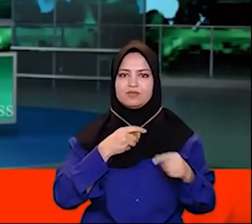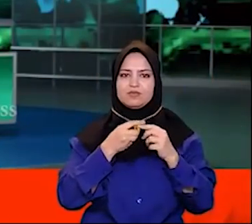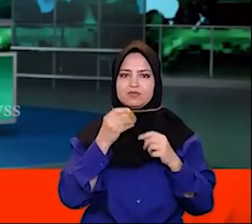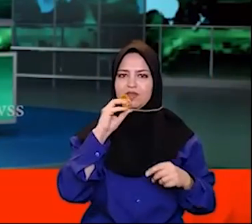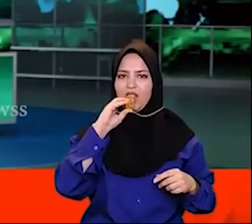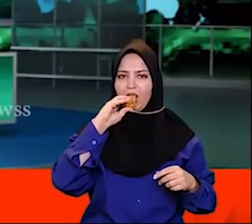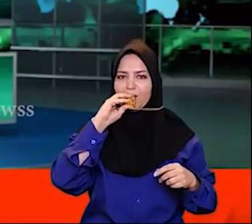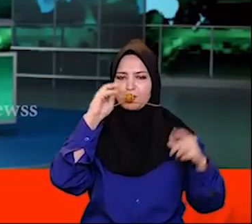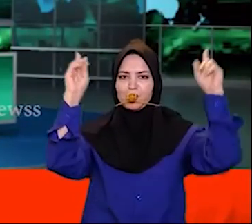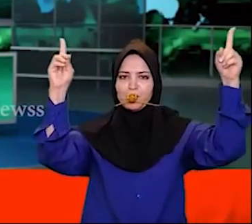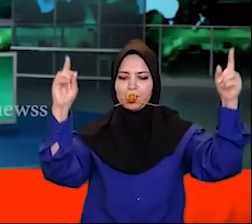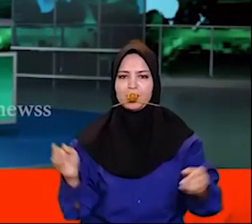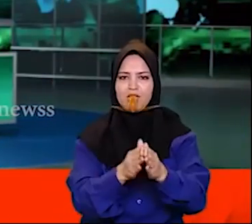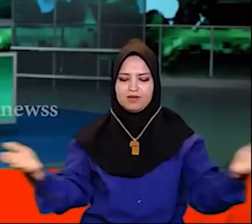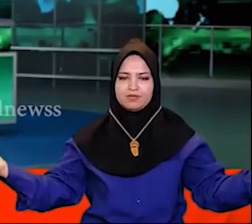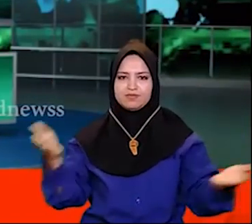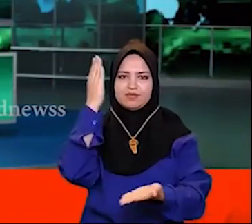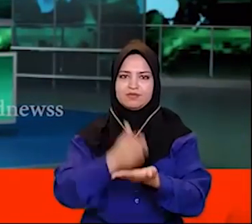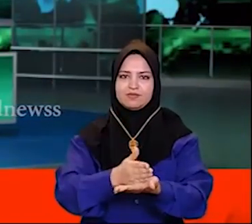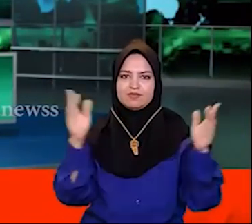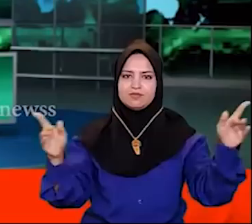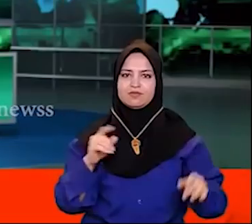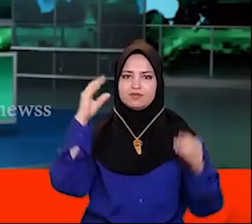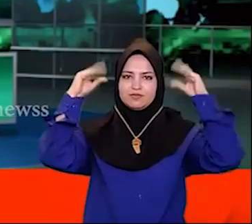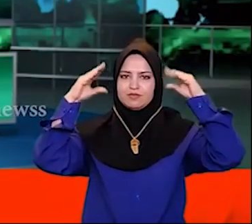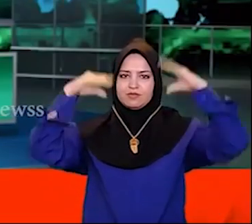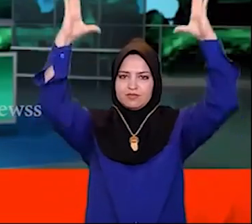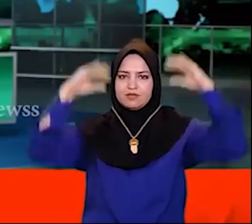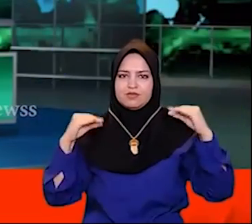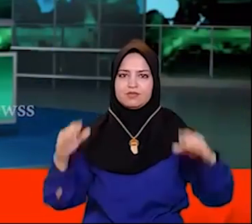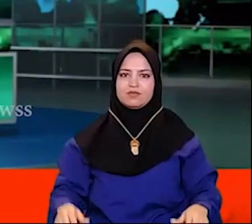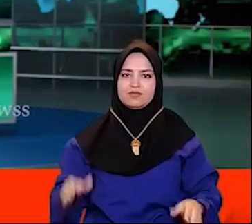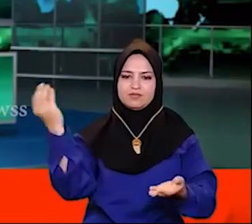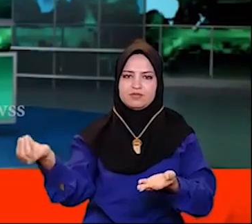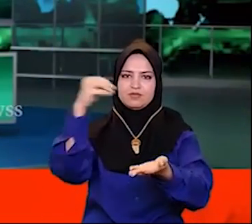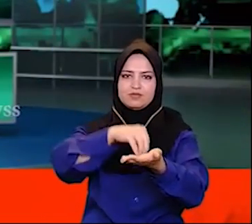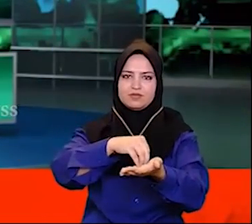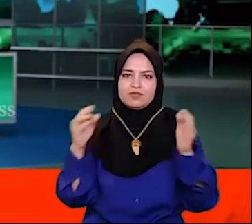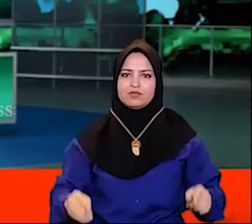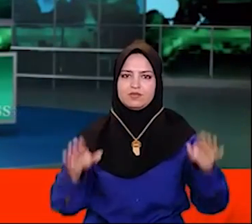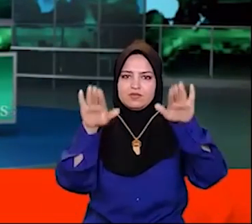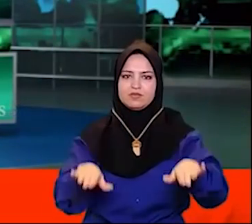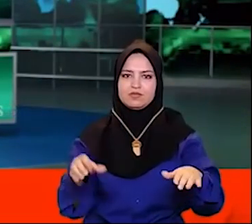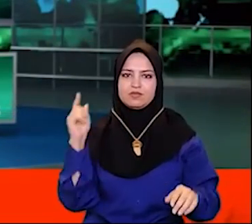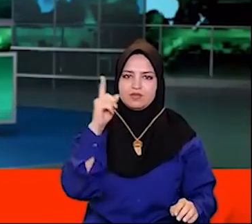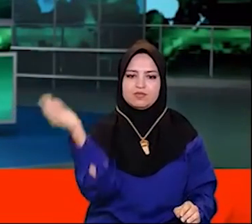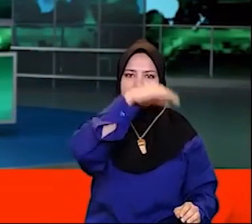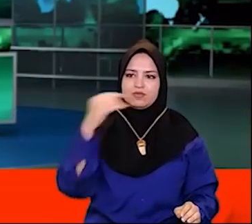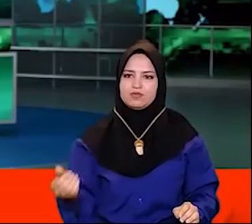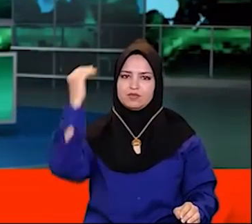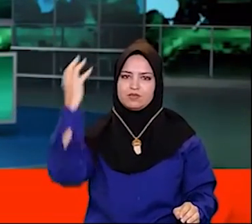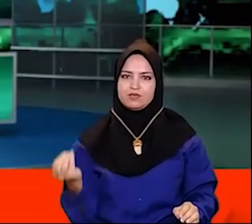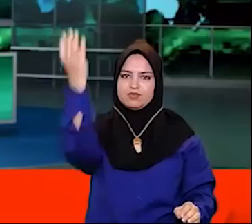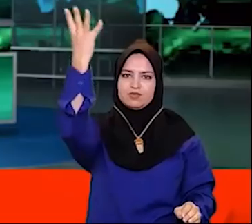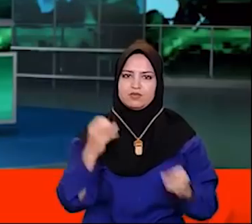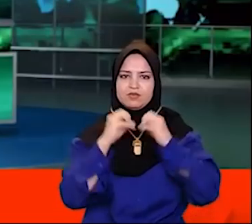دیواری سودزن در وسط زمین تعجب نکنید، اون داوره. همچنین افزود این مسابقه با یک ساعت تاخیر به صورت زنده پخش خواهد